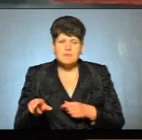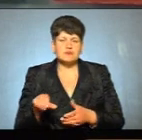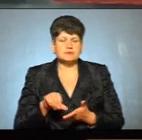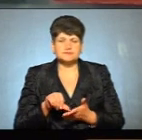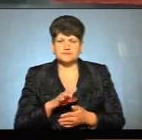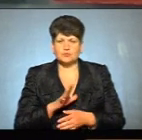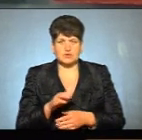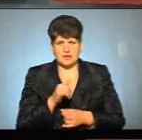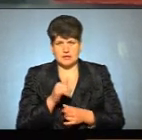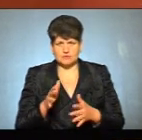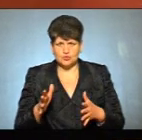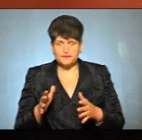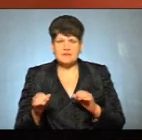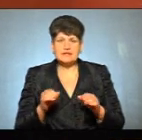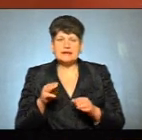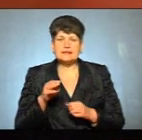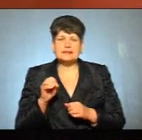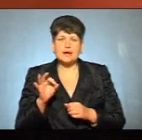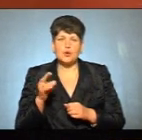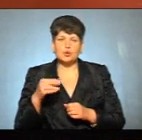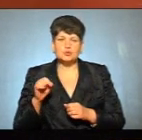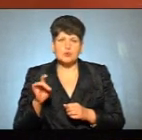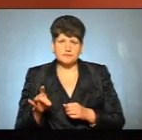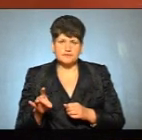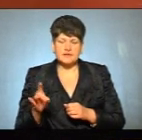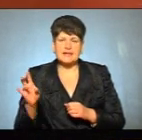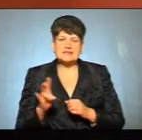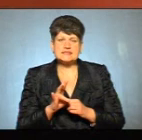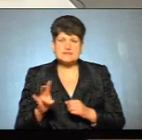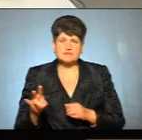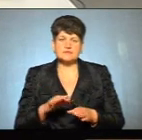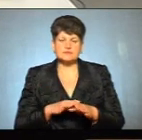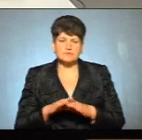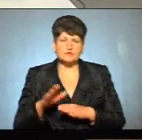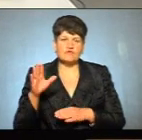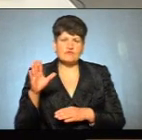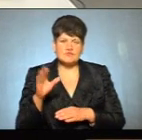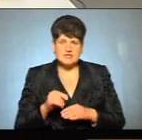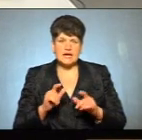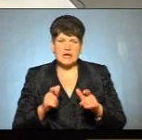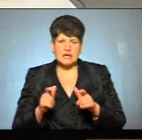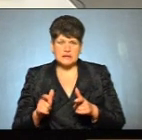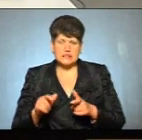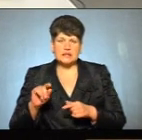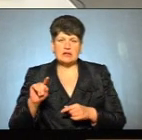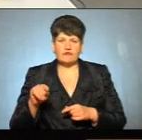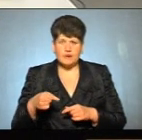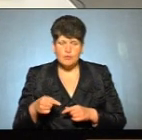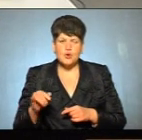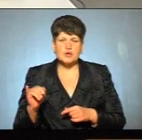зможуть. Владика Теодор. Ну, церква дотримується всіх карантинних вимог.